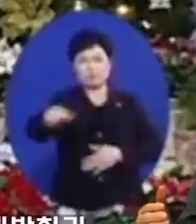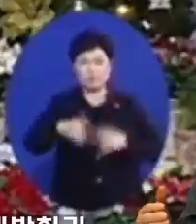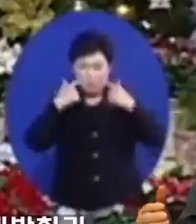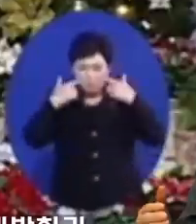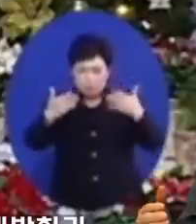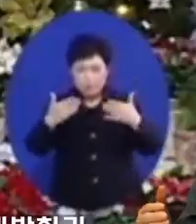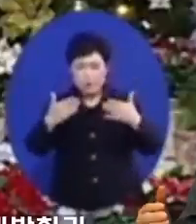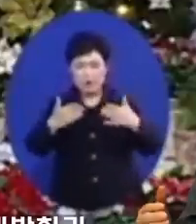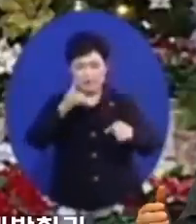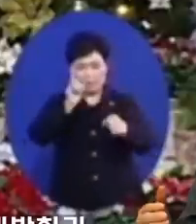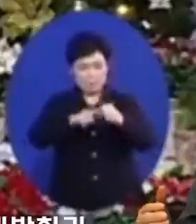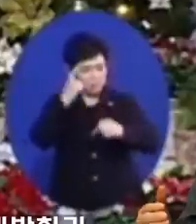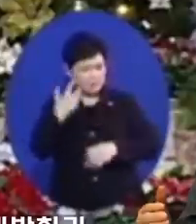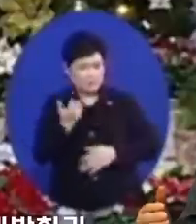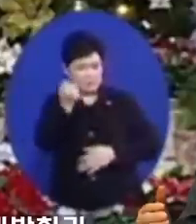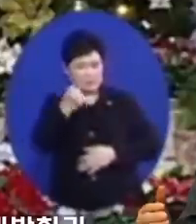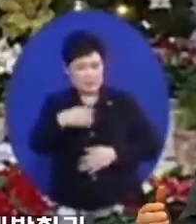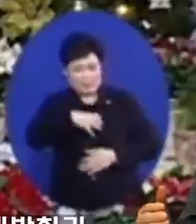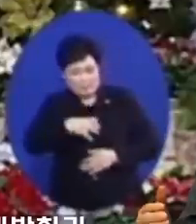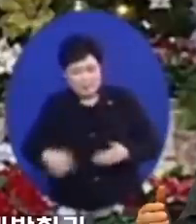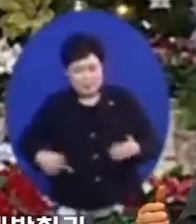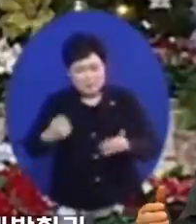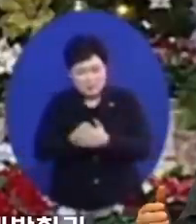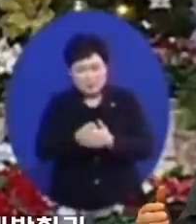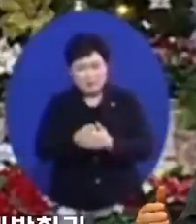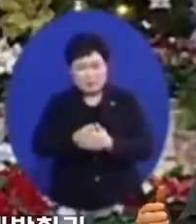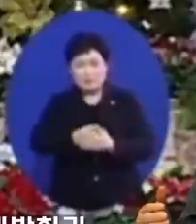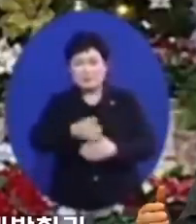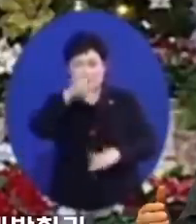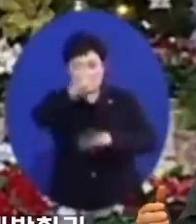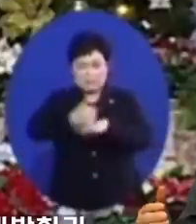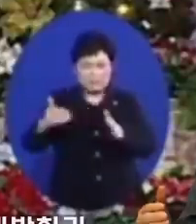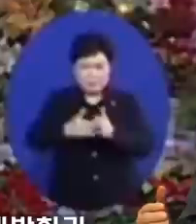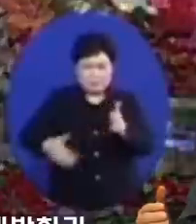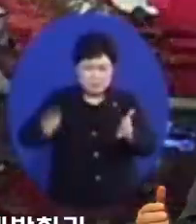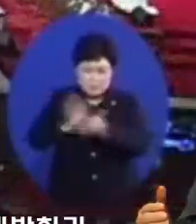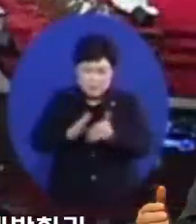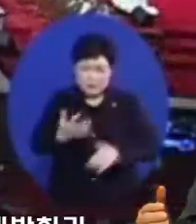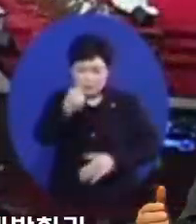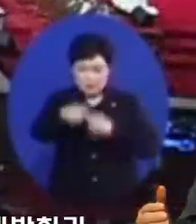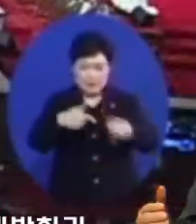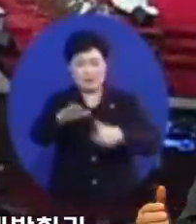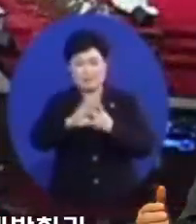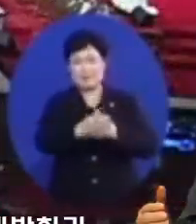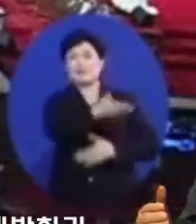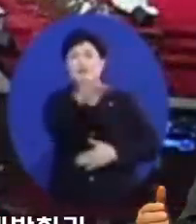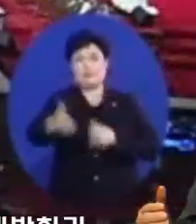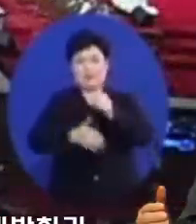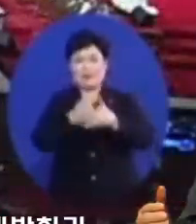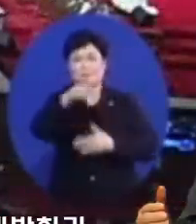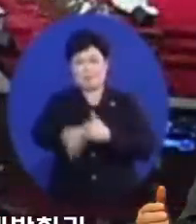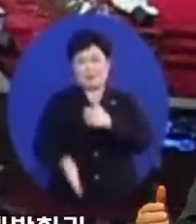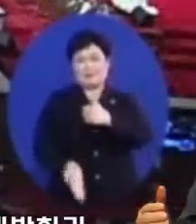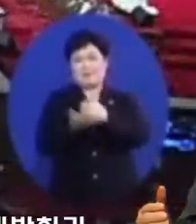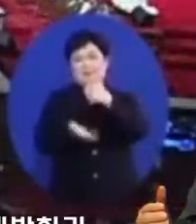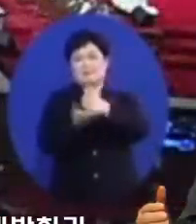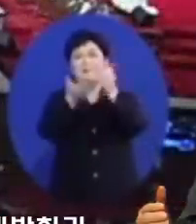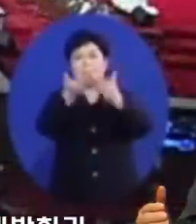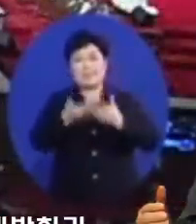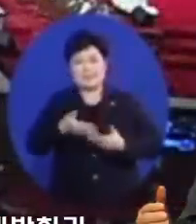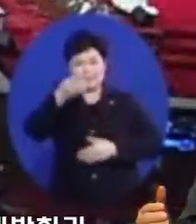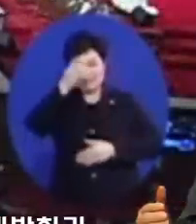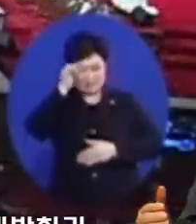분명한 목적의식과 모험심과 끝없는 열정을 가지고 나아가면 여러분 하나님 앞에 칭찬받는